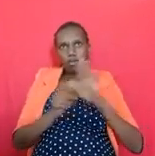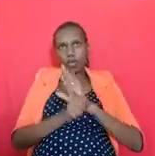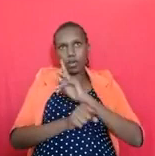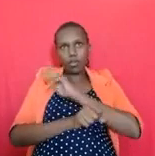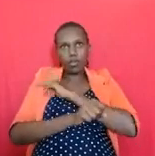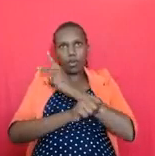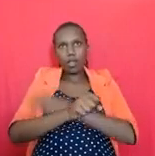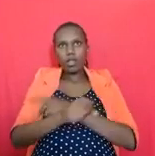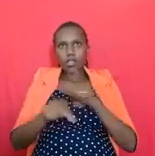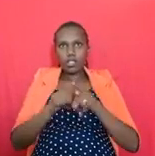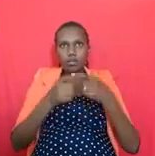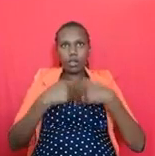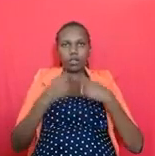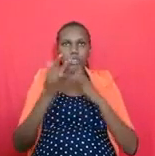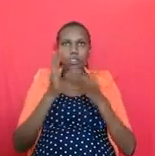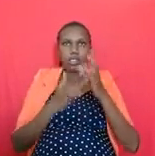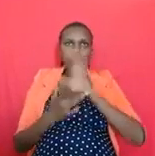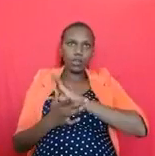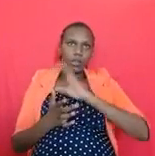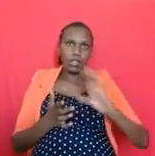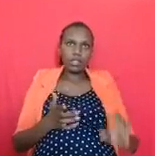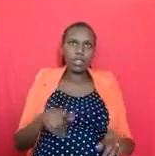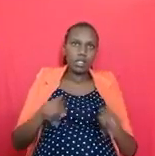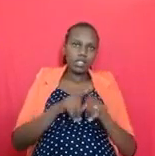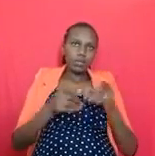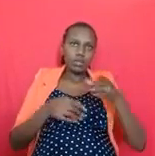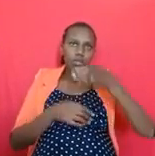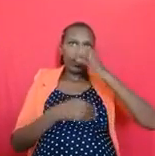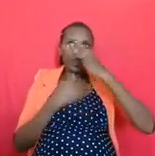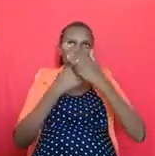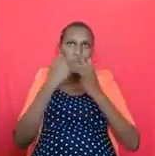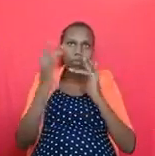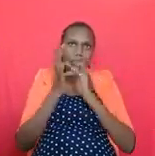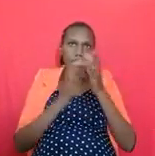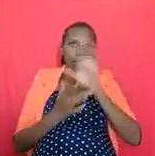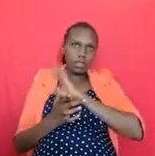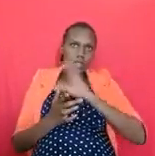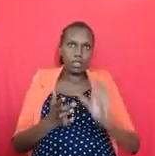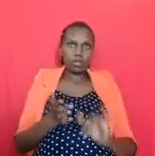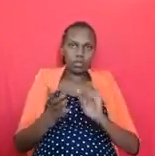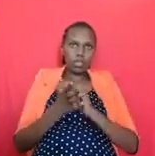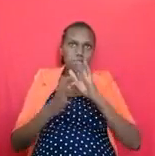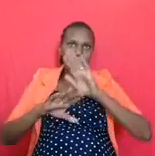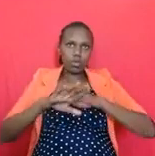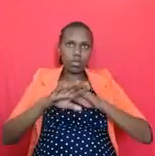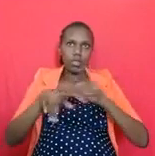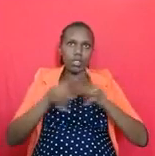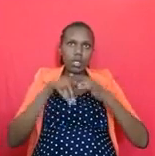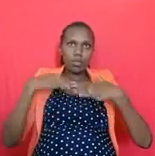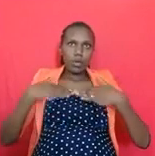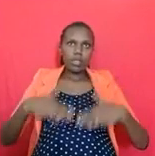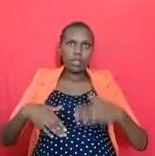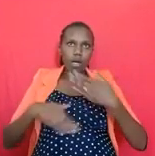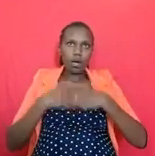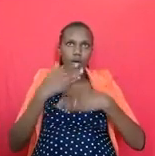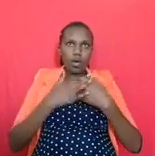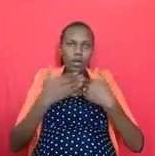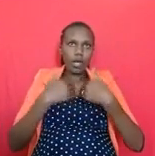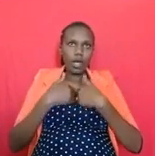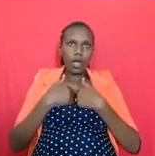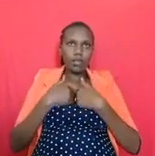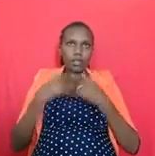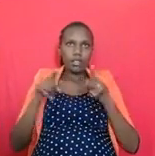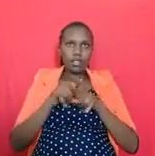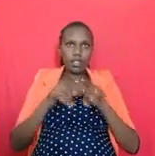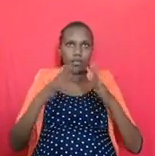Tori ya mwere wa moru guwa mwada Jesu Kristo atunywe thakame yake o ta ũrĩa kũngĩagĩrĩra nĩgetha mĩĩrĩ itũ ĩhĩtio nĩ mehia